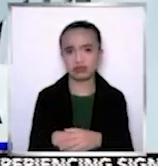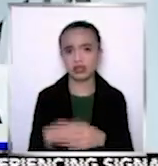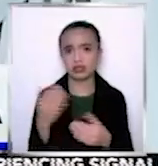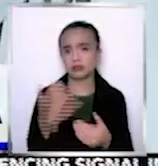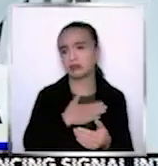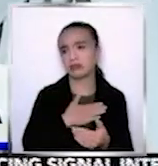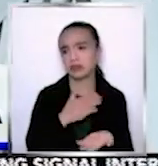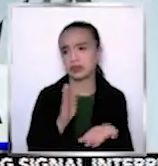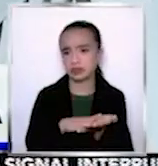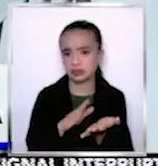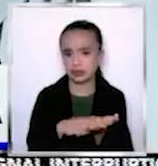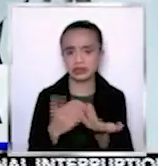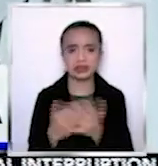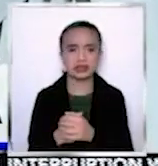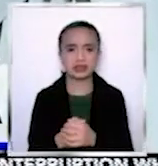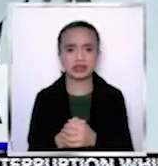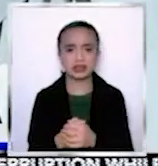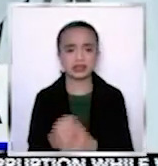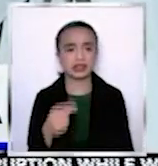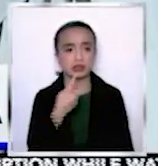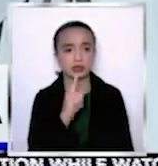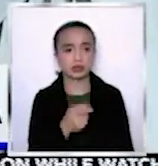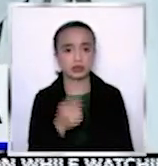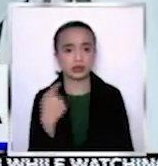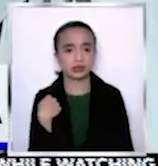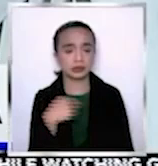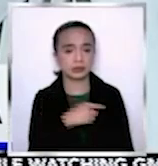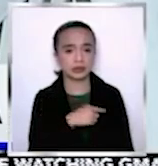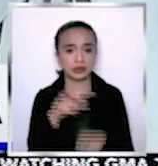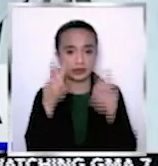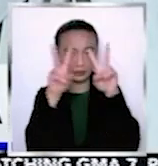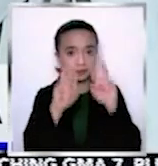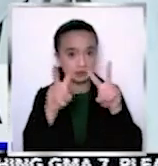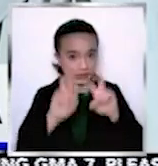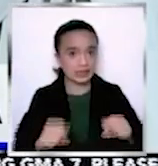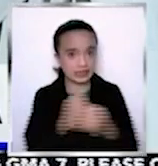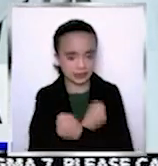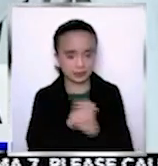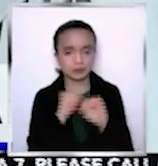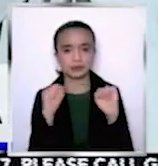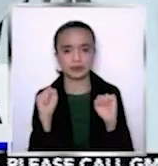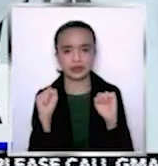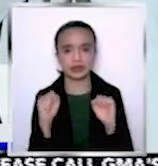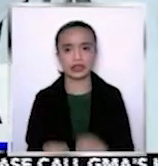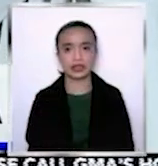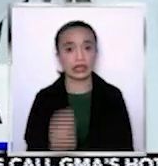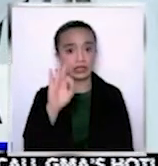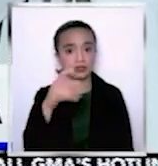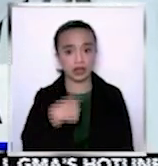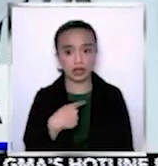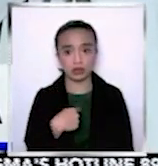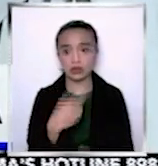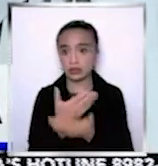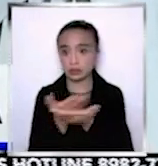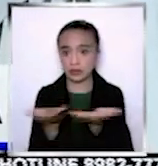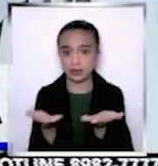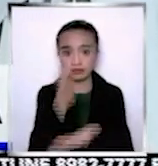big. Safe po at napag-aralan naman din po ito, kaya kung ako po sa mga magulang